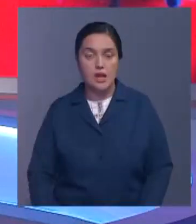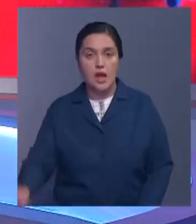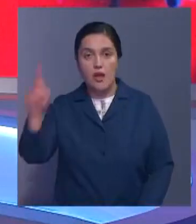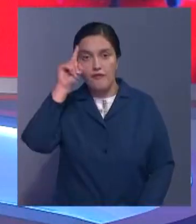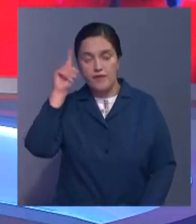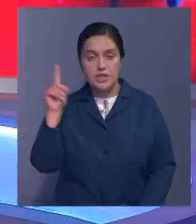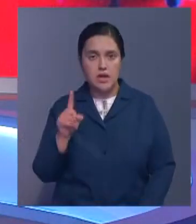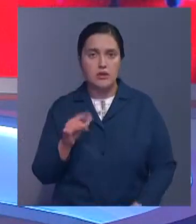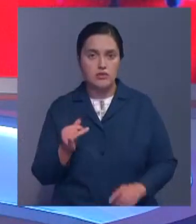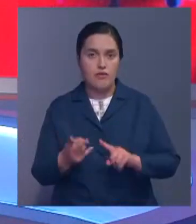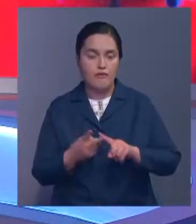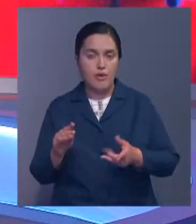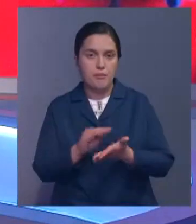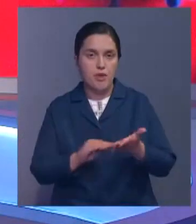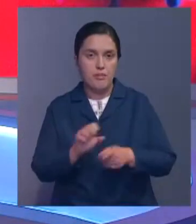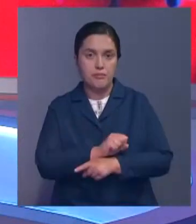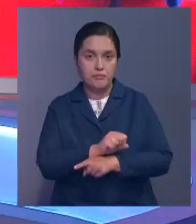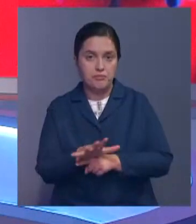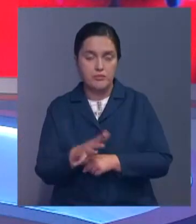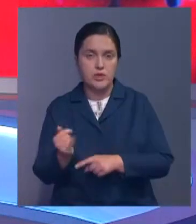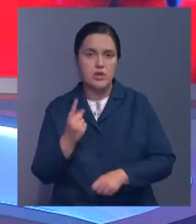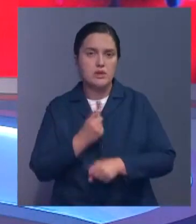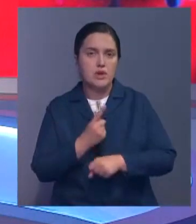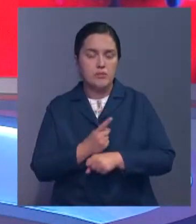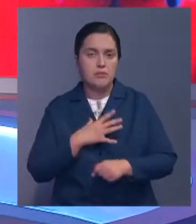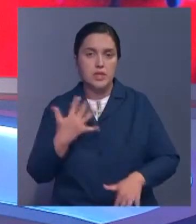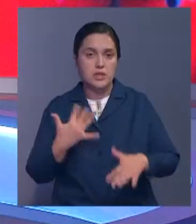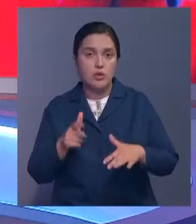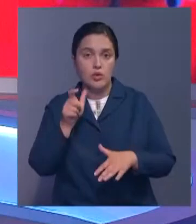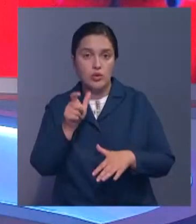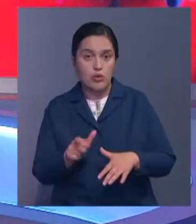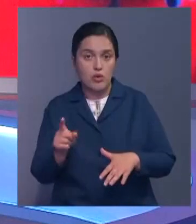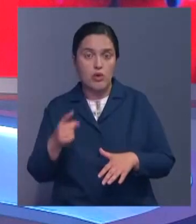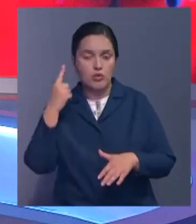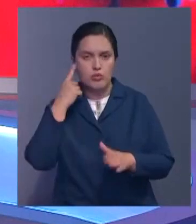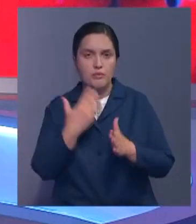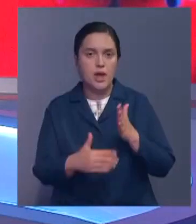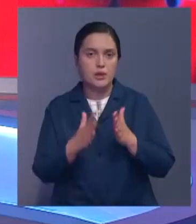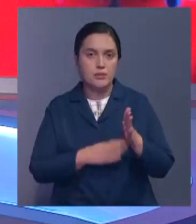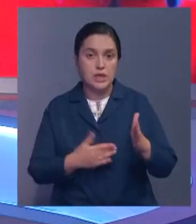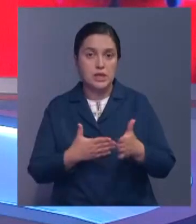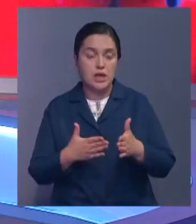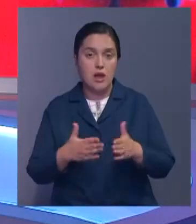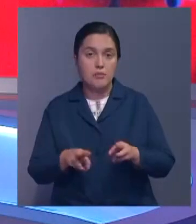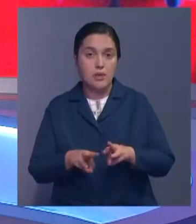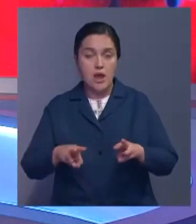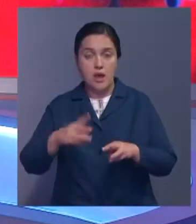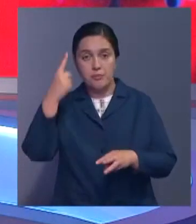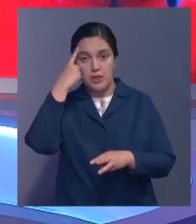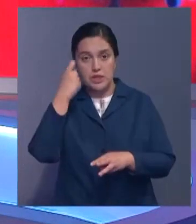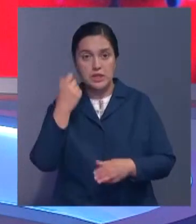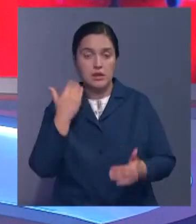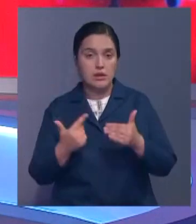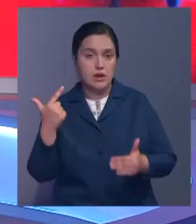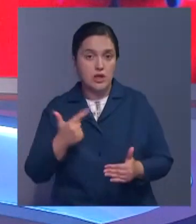В Израиле вторая волна эпидемии. Всему виной ослабление карантина, которое люди восприняли как отмену всех ограничений. Правительство предупреждает,